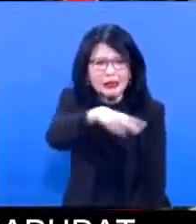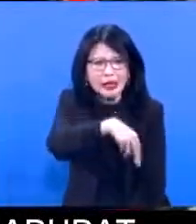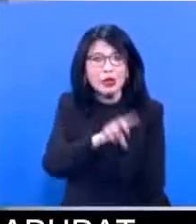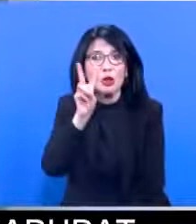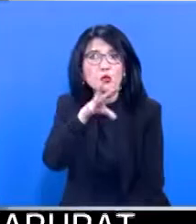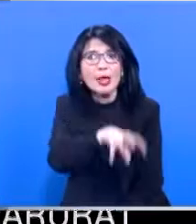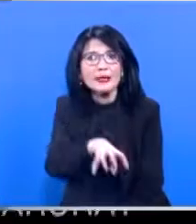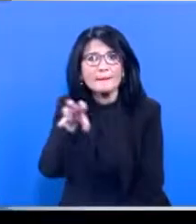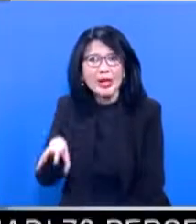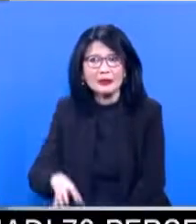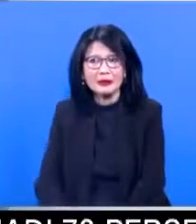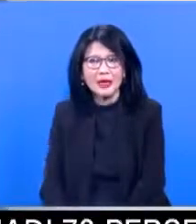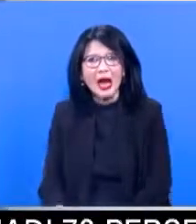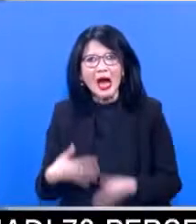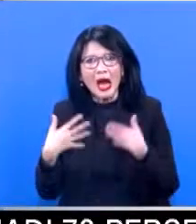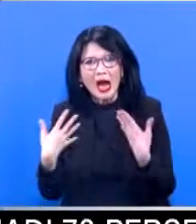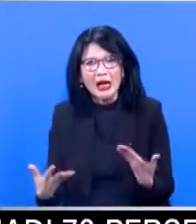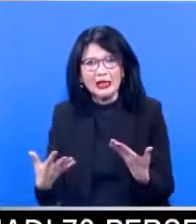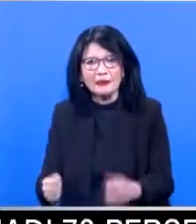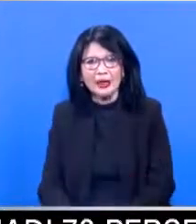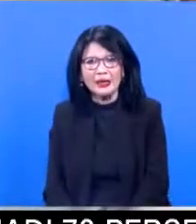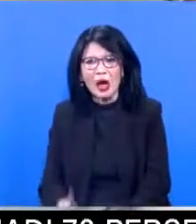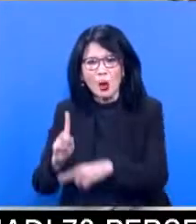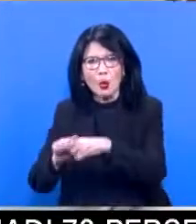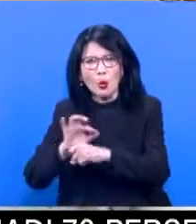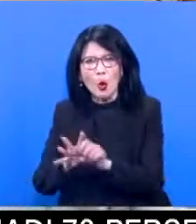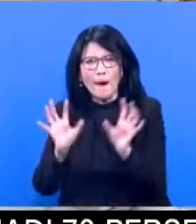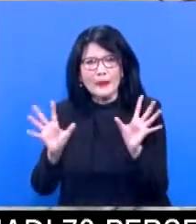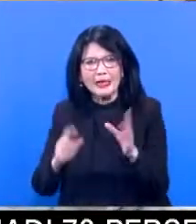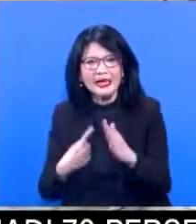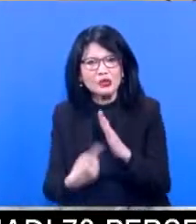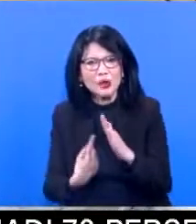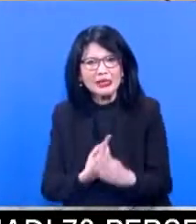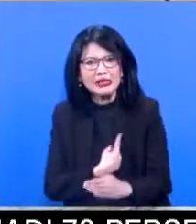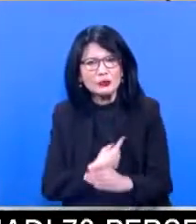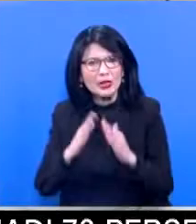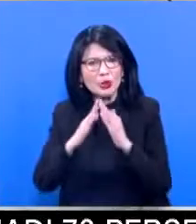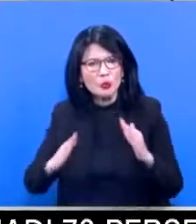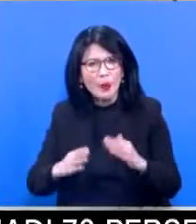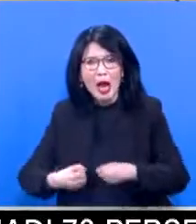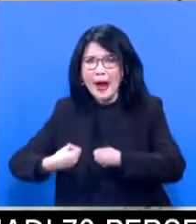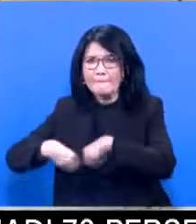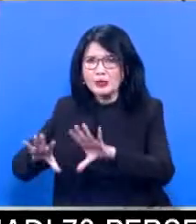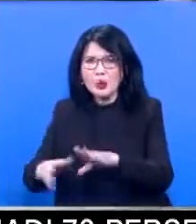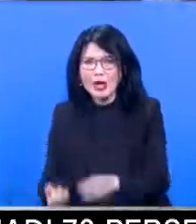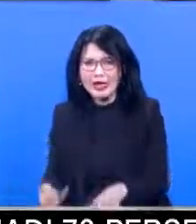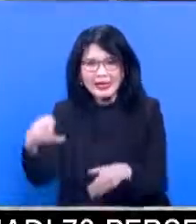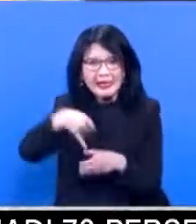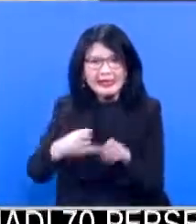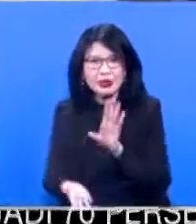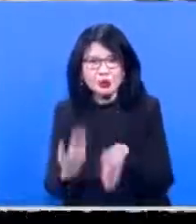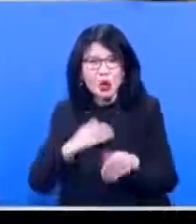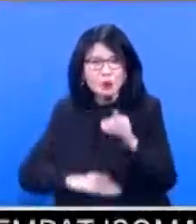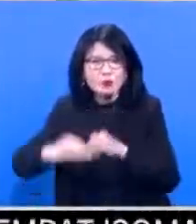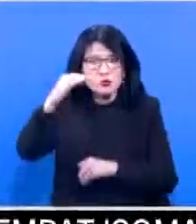tempat. Akibat banyaknya warga yang terpapar COVID-19 melakukan isolasi mandiri di rumah, penjualan isi ulang tabung oksigen meningkat